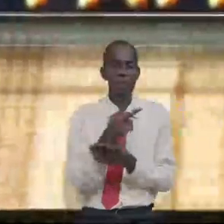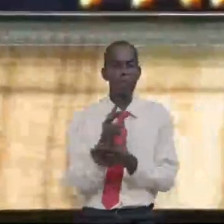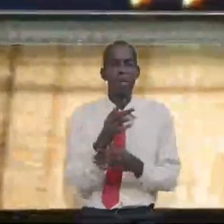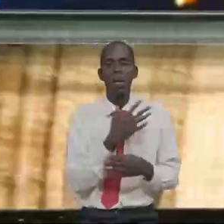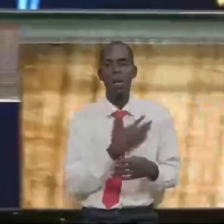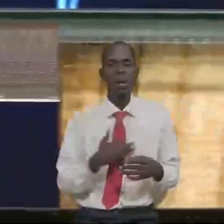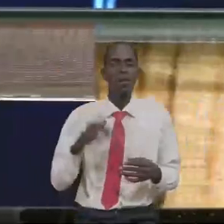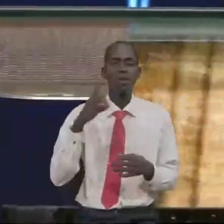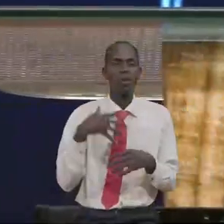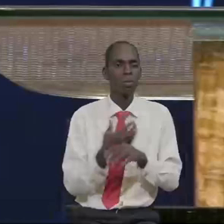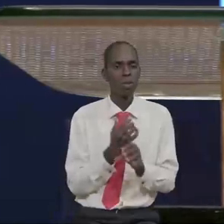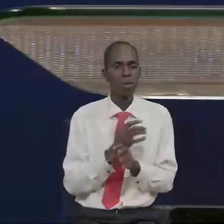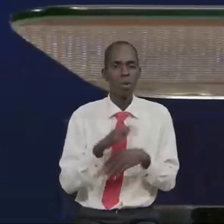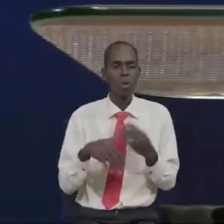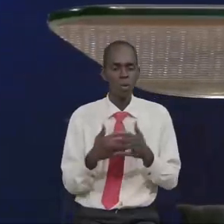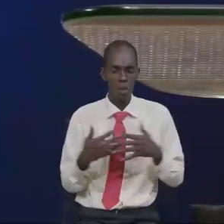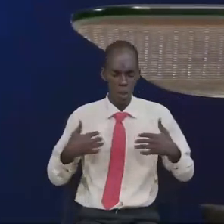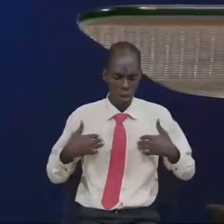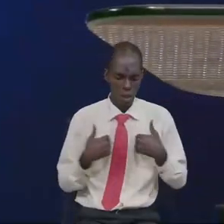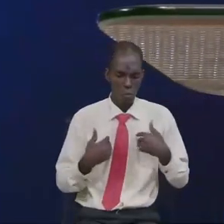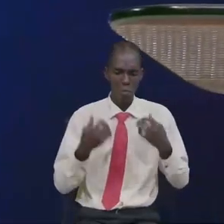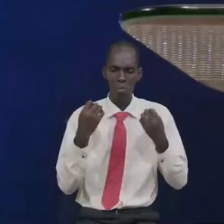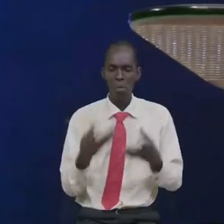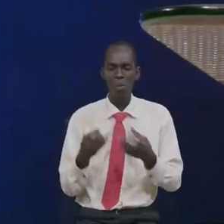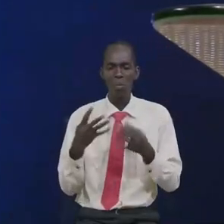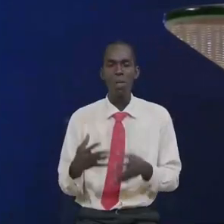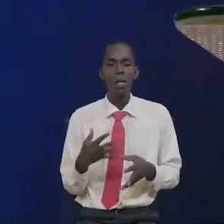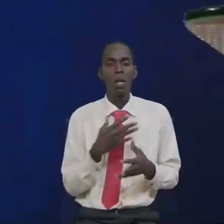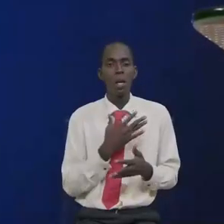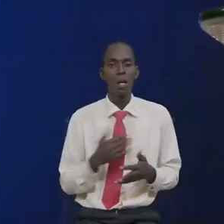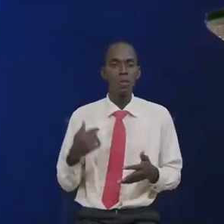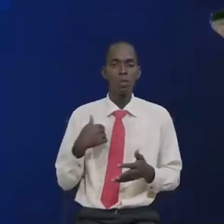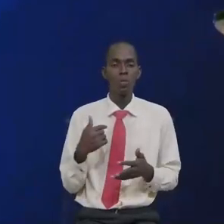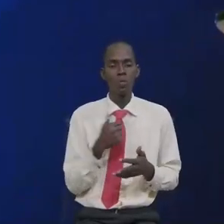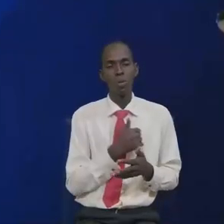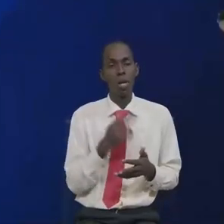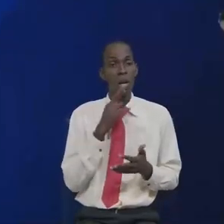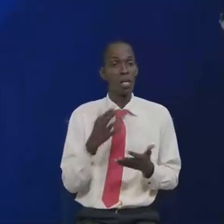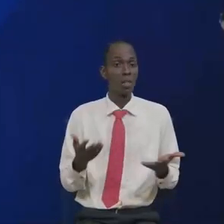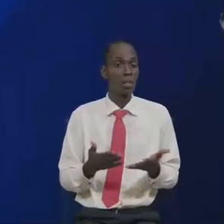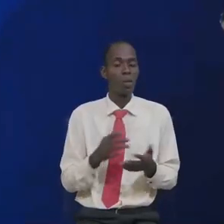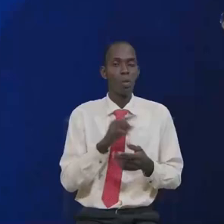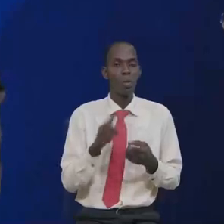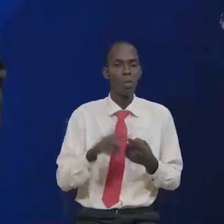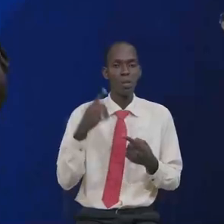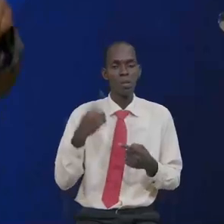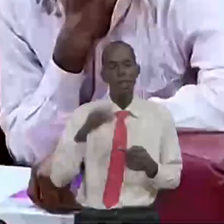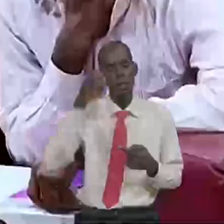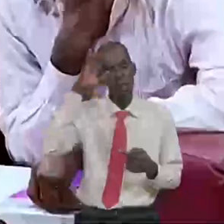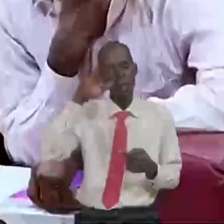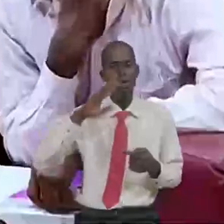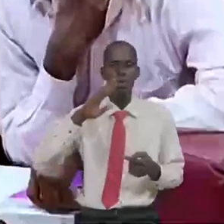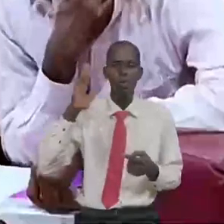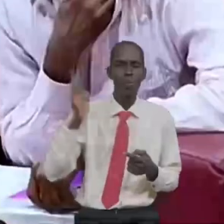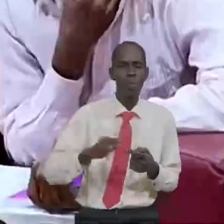les reptiles. Et va-t-il permettre à un sorcier, à un méchant, à un